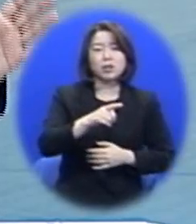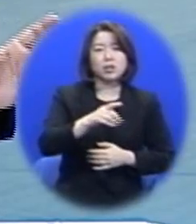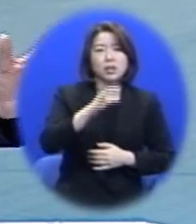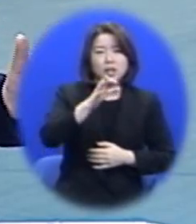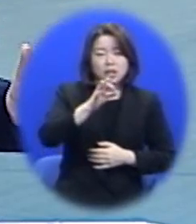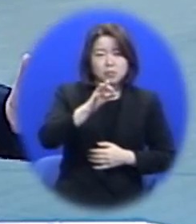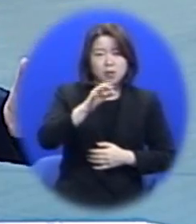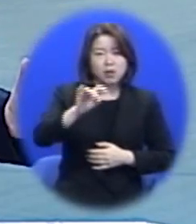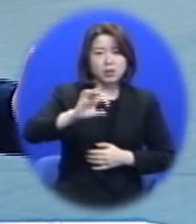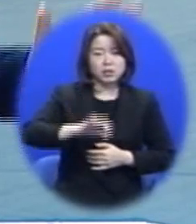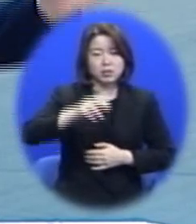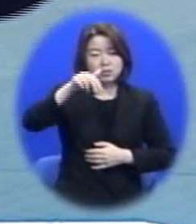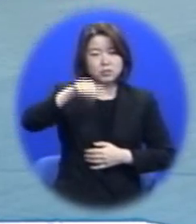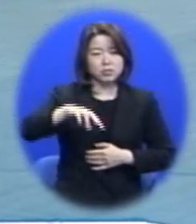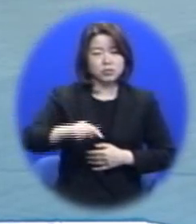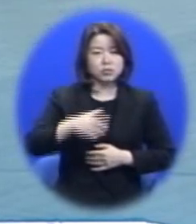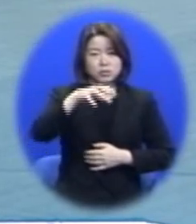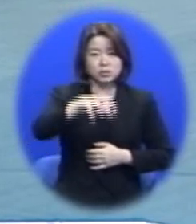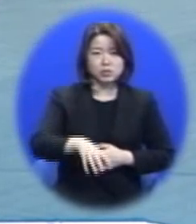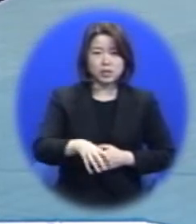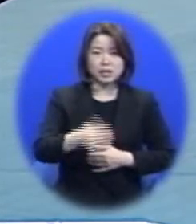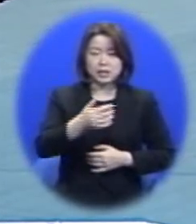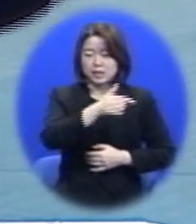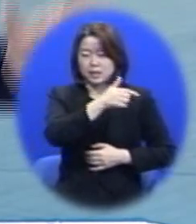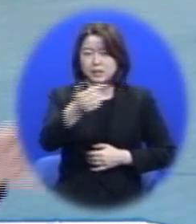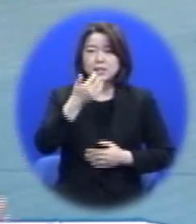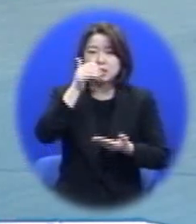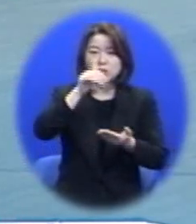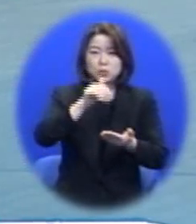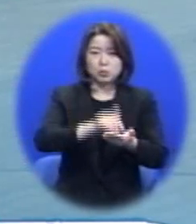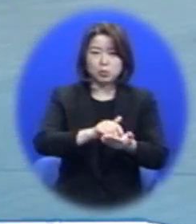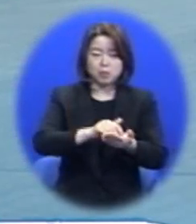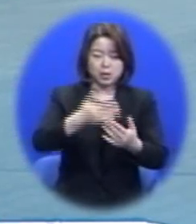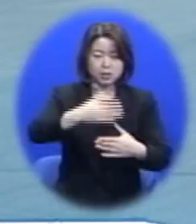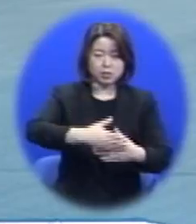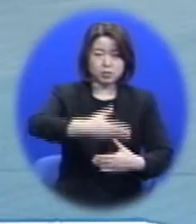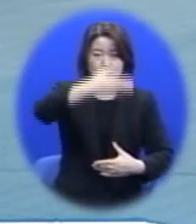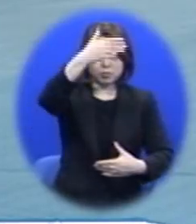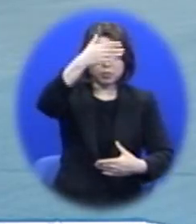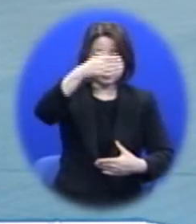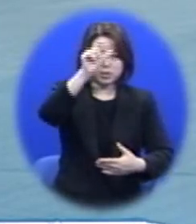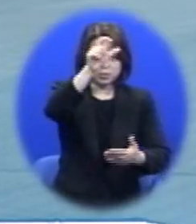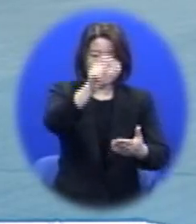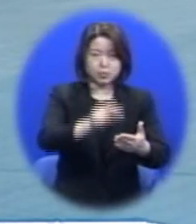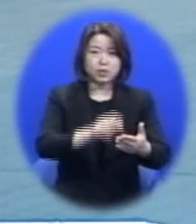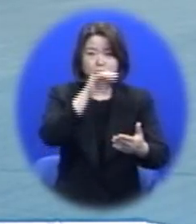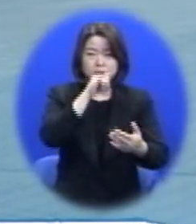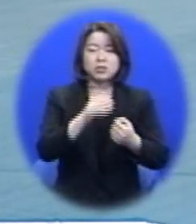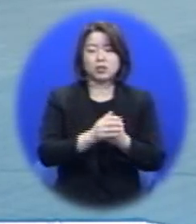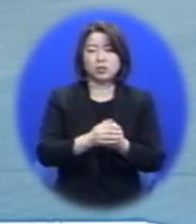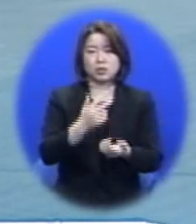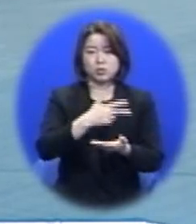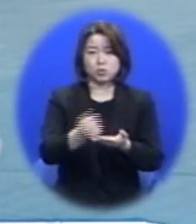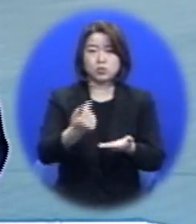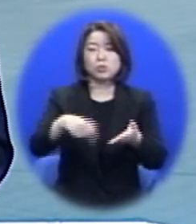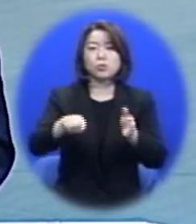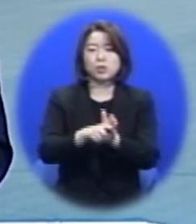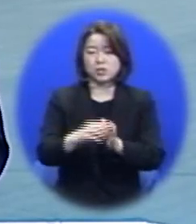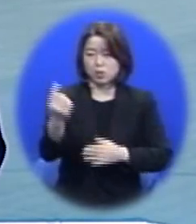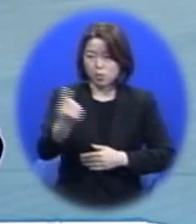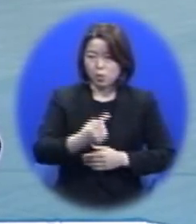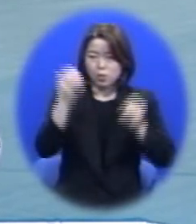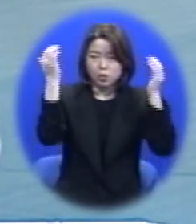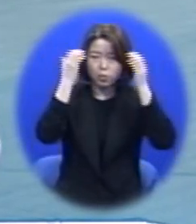입구에 오른쪽에 큰 돌판 위에 또렷이 새겨져 있습니다. 주님을 위하여 오는